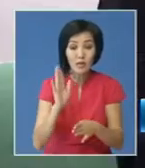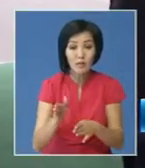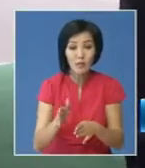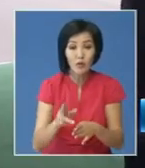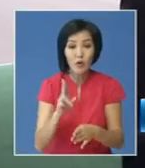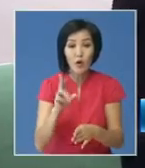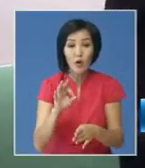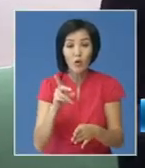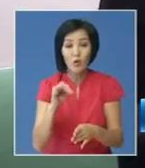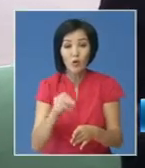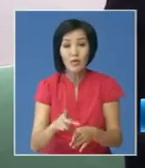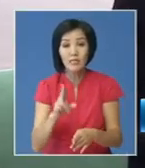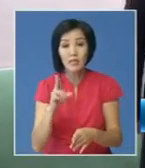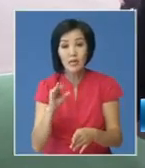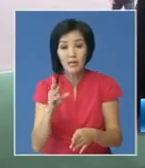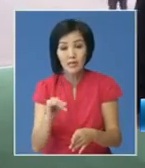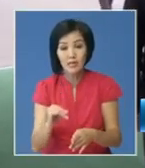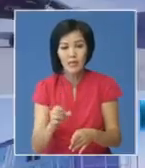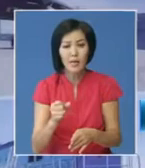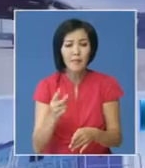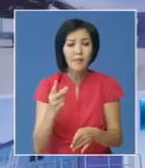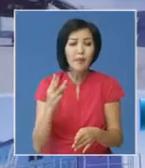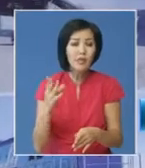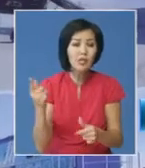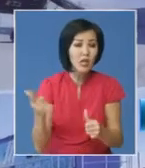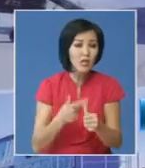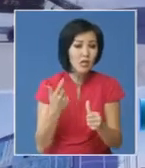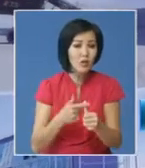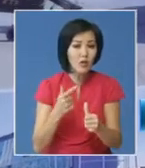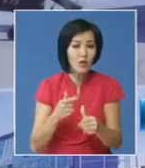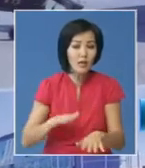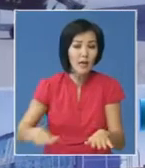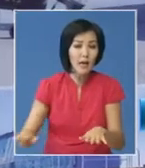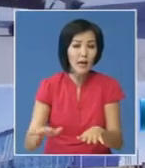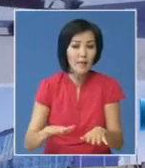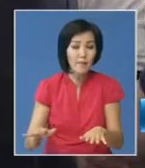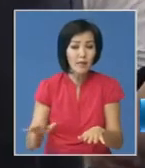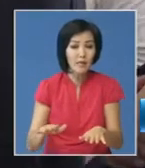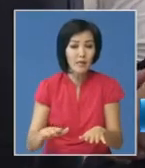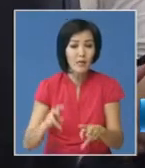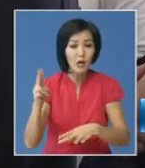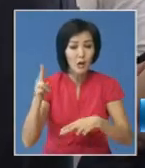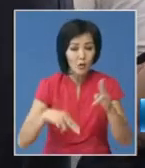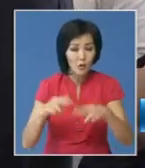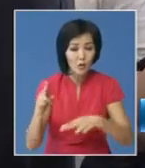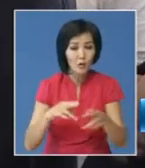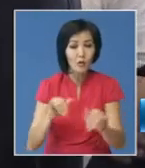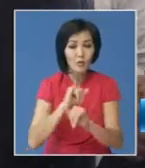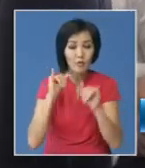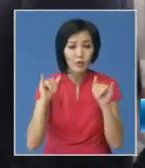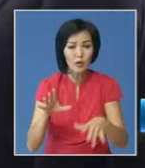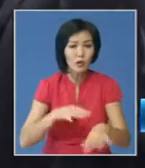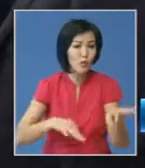Қорғас, Қайрат, Боралдай, Қазбекбек, Арна, Береке атаулылары бар. Аймақ берекесін арттырып жатқан жобалар жеке-жеке